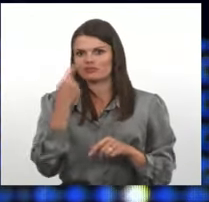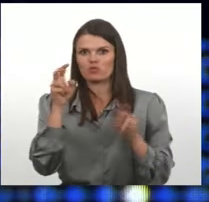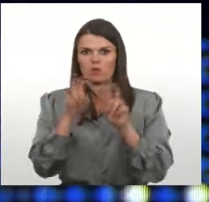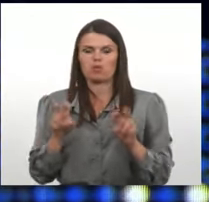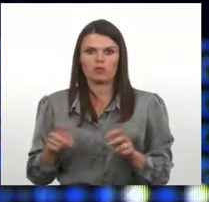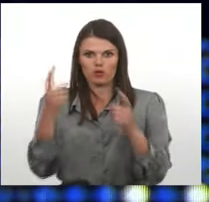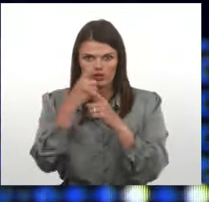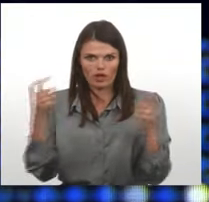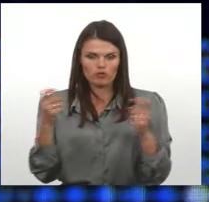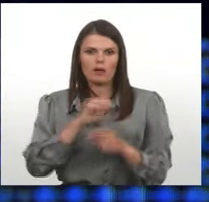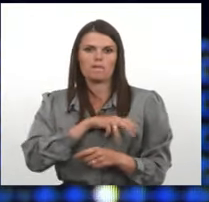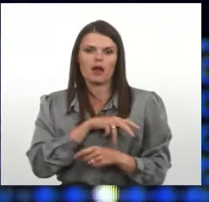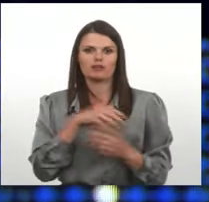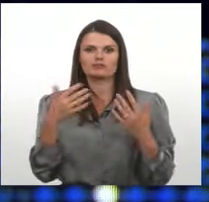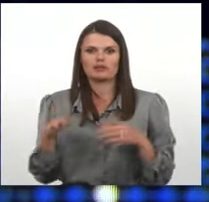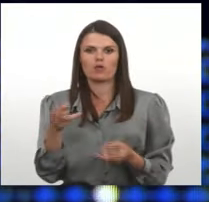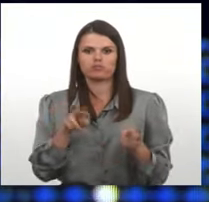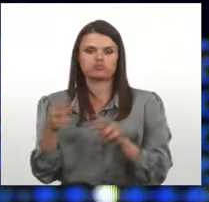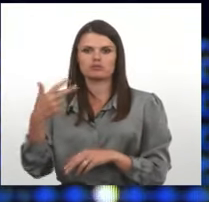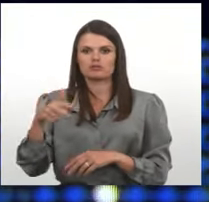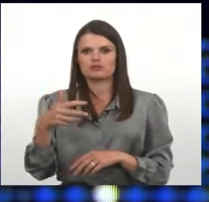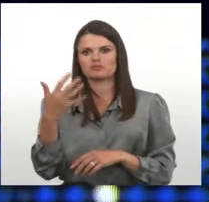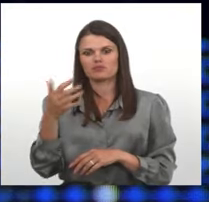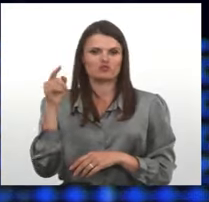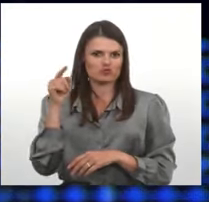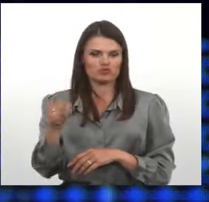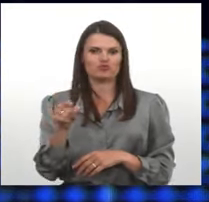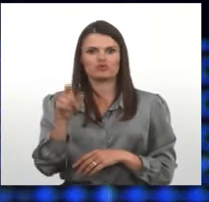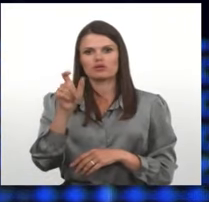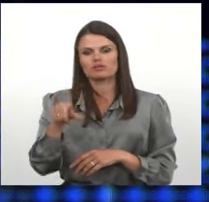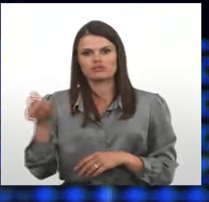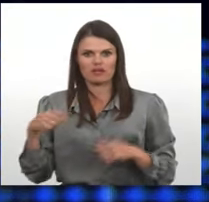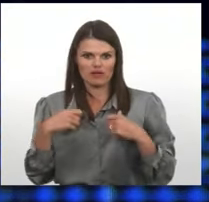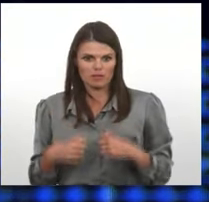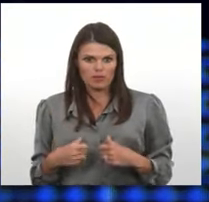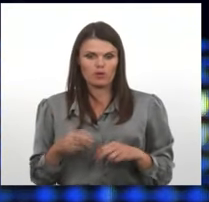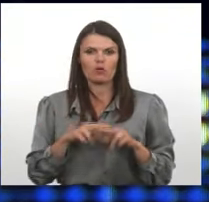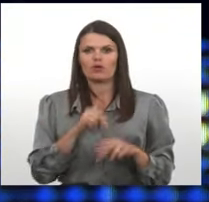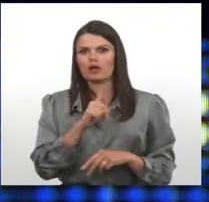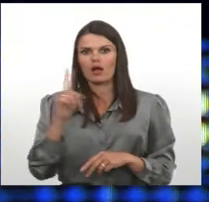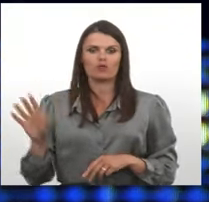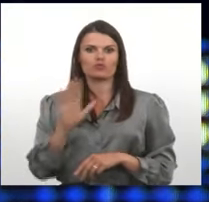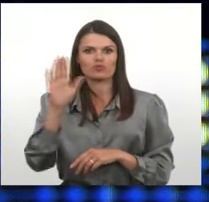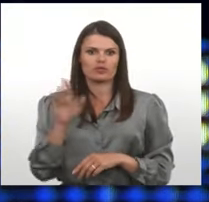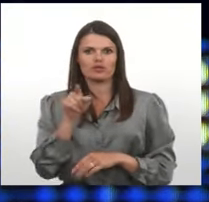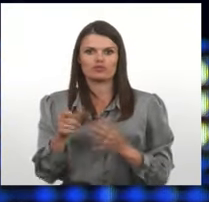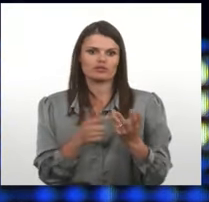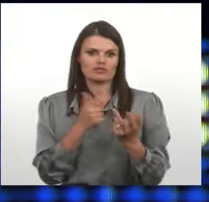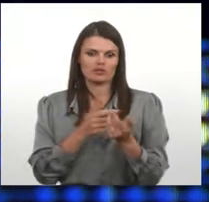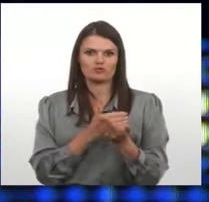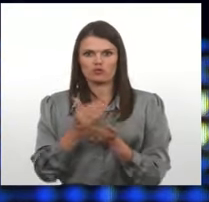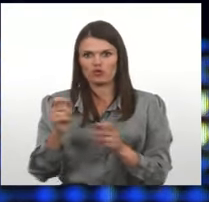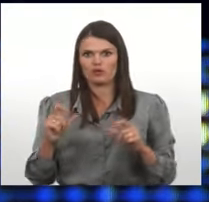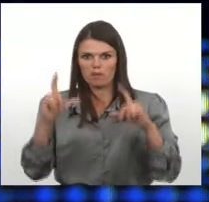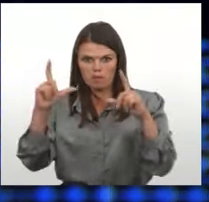datus. Palestīna jau gāja bojā 35 tūkstoši civilu iedzīvotāju, un katru dienu tas skaits turpina